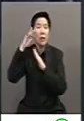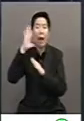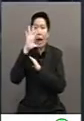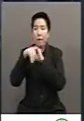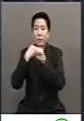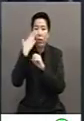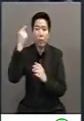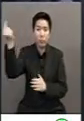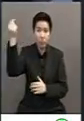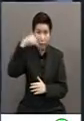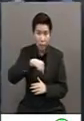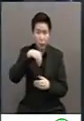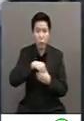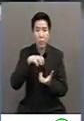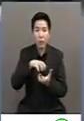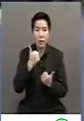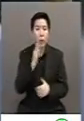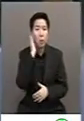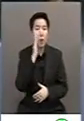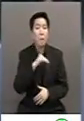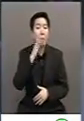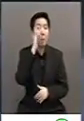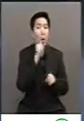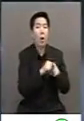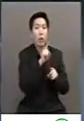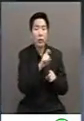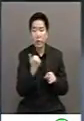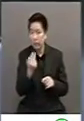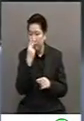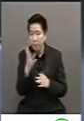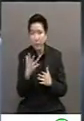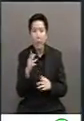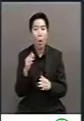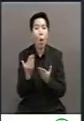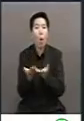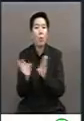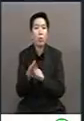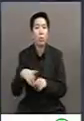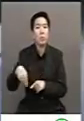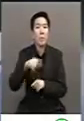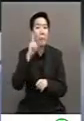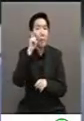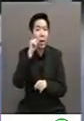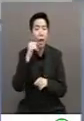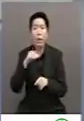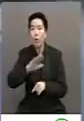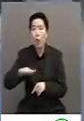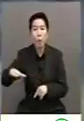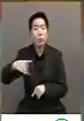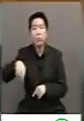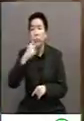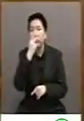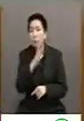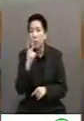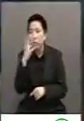ก่อนแต่หลังจากที่คิมจองนัมเสียชีวิตก็ไม่มีใครเห็นเขารวมไปถึงคนในครอบครัวอย่างแม่แล้วก็น้องสาวอีกเลย